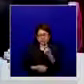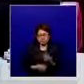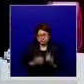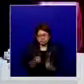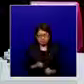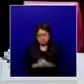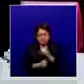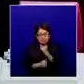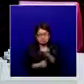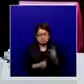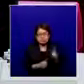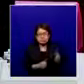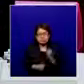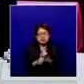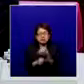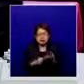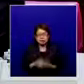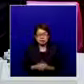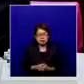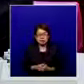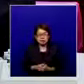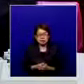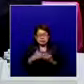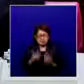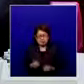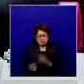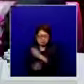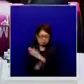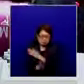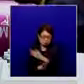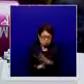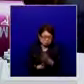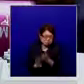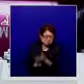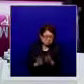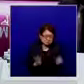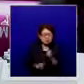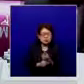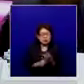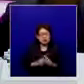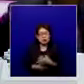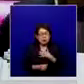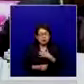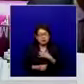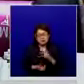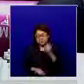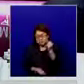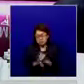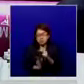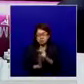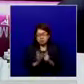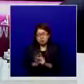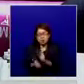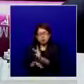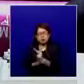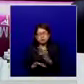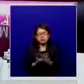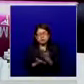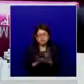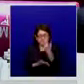ะครับไทม์ไลน์ของการออกพ.ร.บ.พ.ร.ก.ฉุกเฉินเขาเ